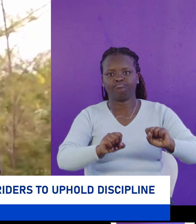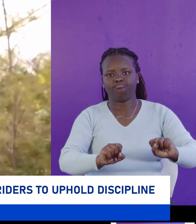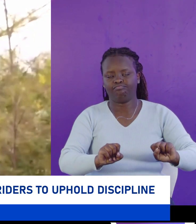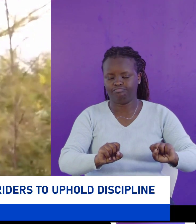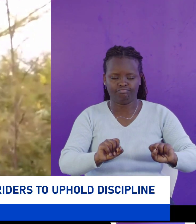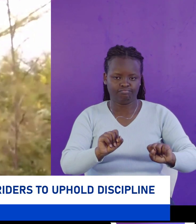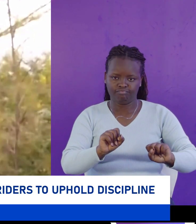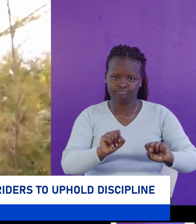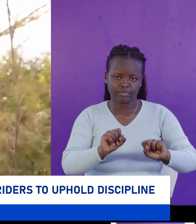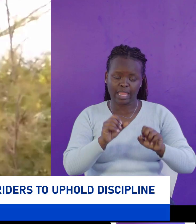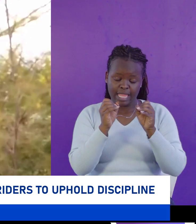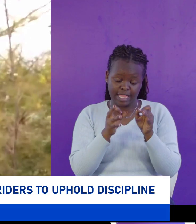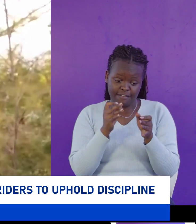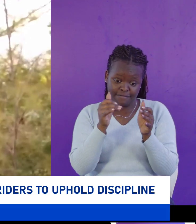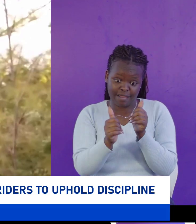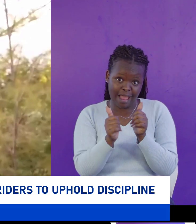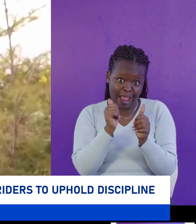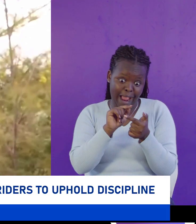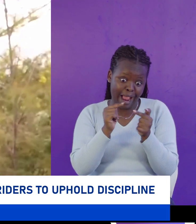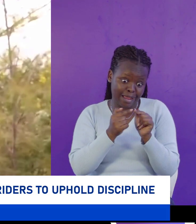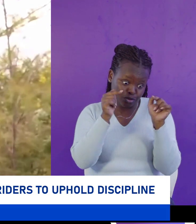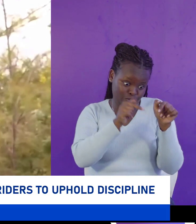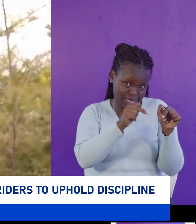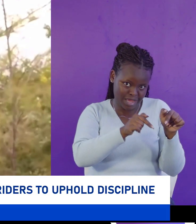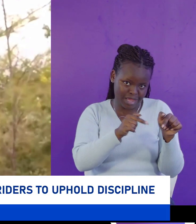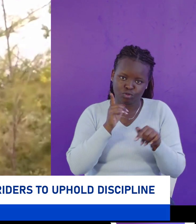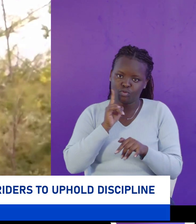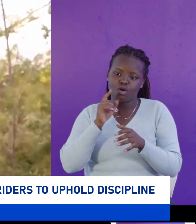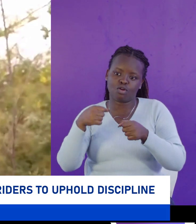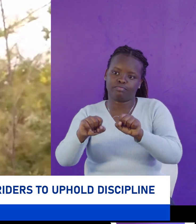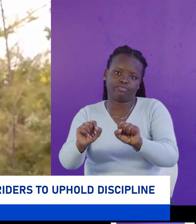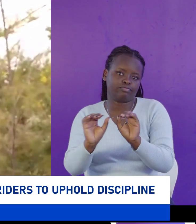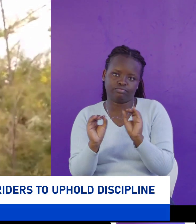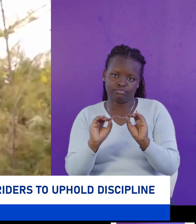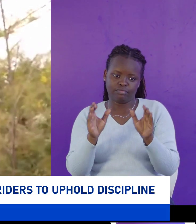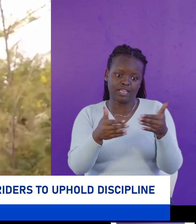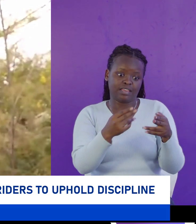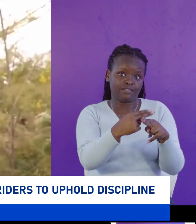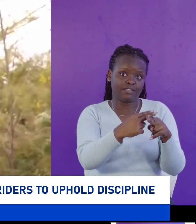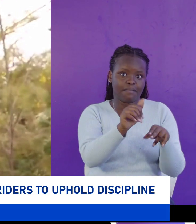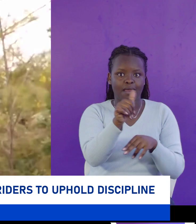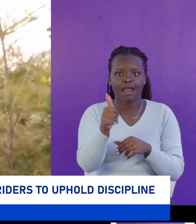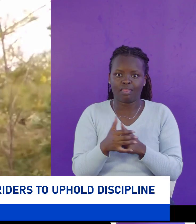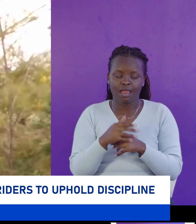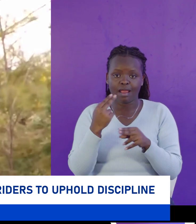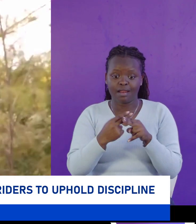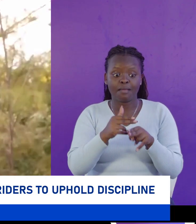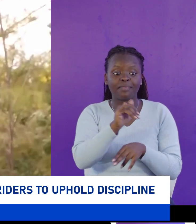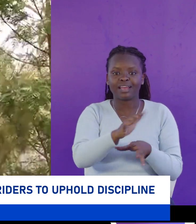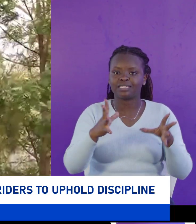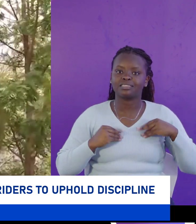Kwa sababu ukiumia kesha hautaendesha, utapatiwa jina nyingine. Hiyo jina